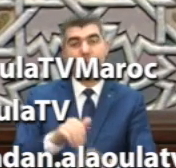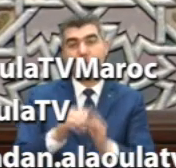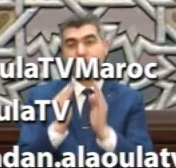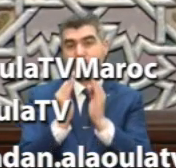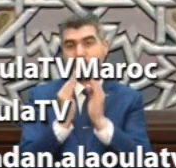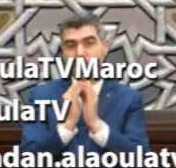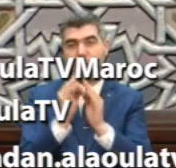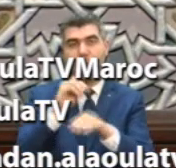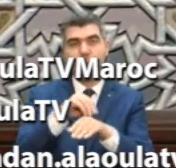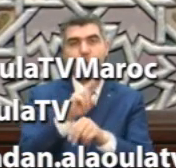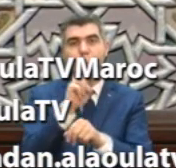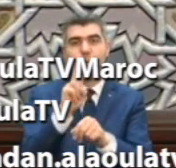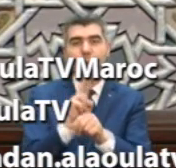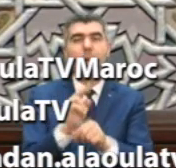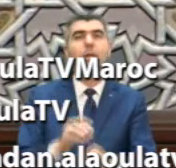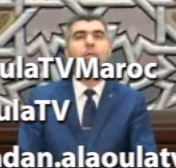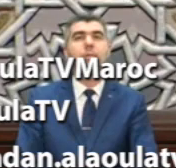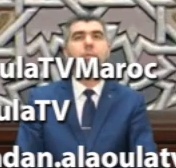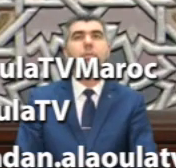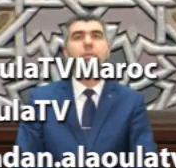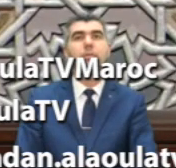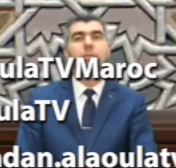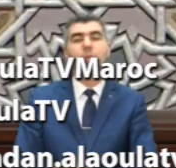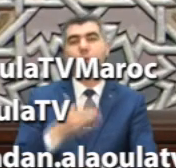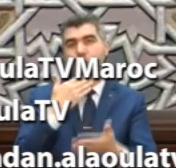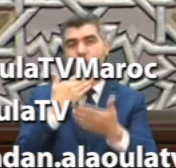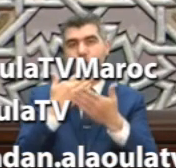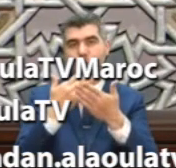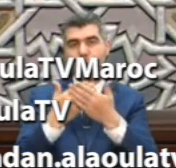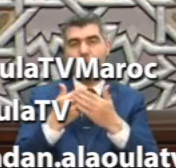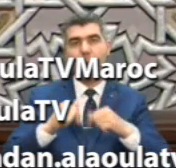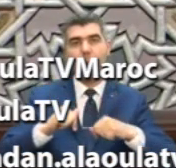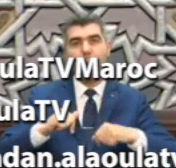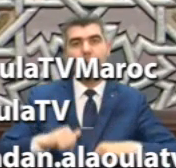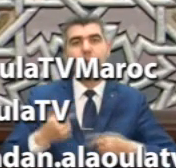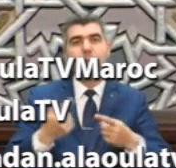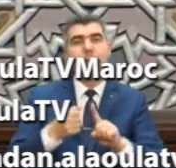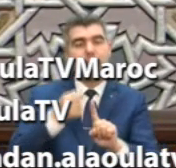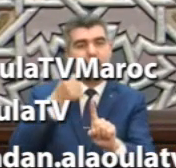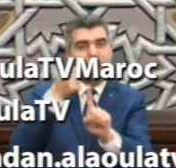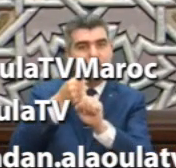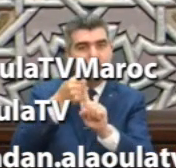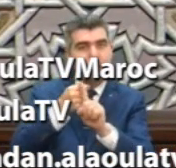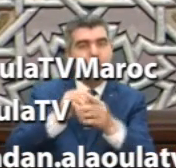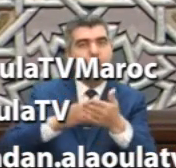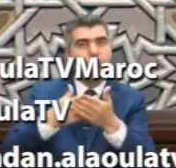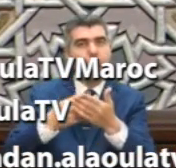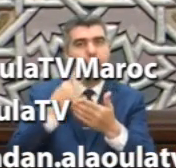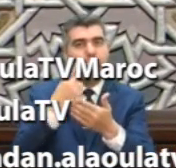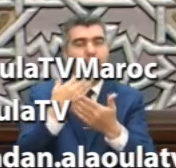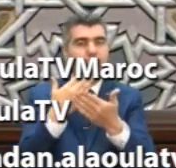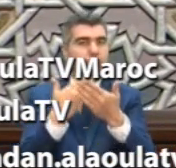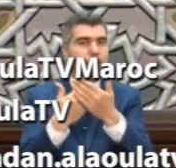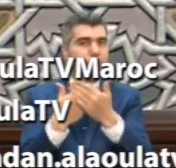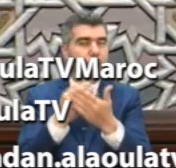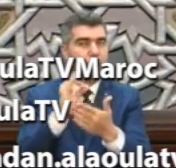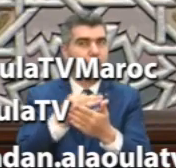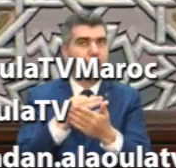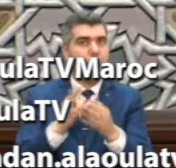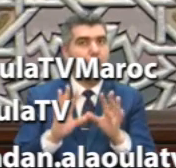شكرا السيد الرئيس، شكرا السيد الوزير على جميع المجهودات المبذولة والملاحظة للعيان، لكن مرة